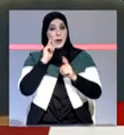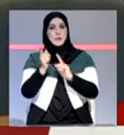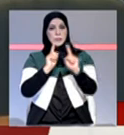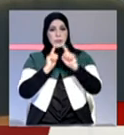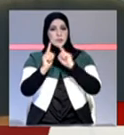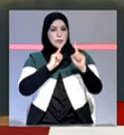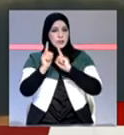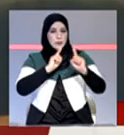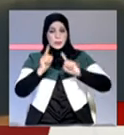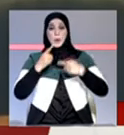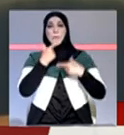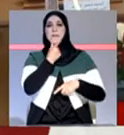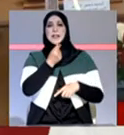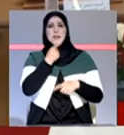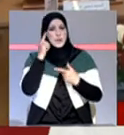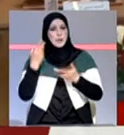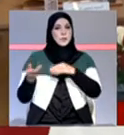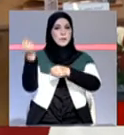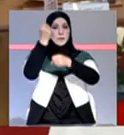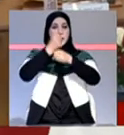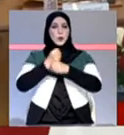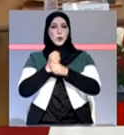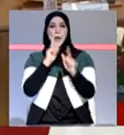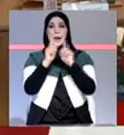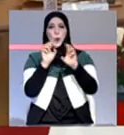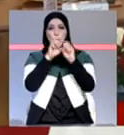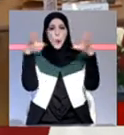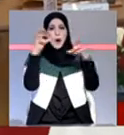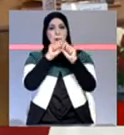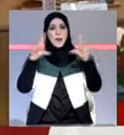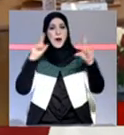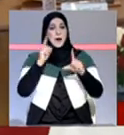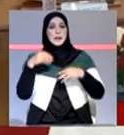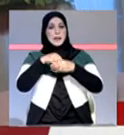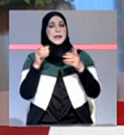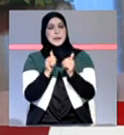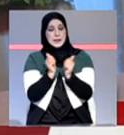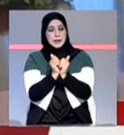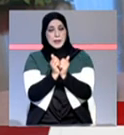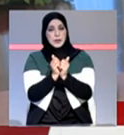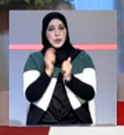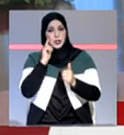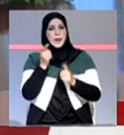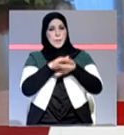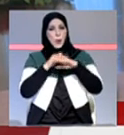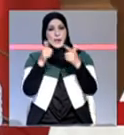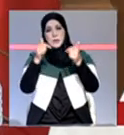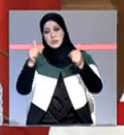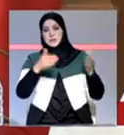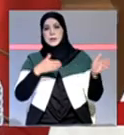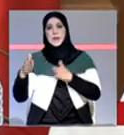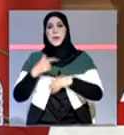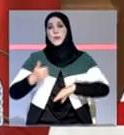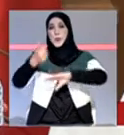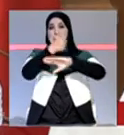من شانه ان يسهم في رسم ملامح الحوار الاقتصادي والاجتماعي حول عدد من القضايا والاستحقاقات وكان